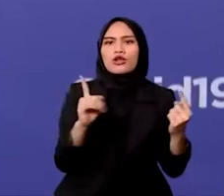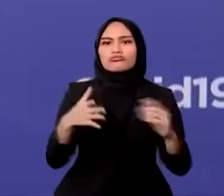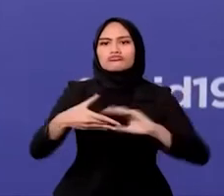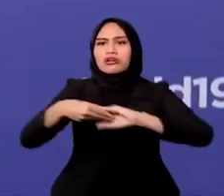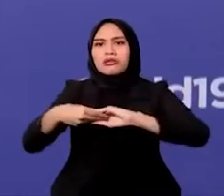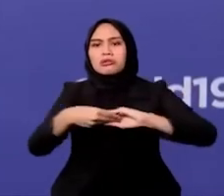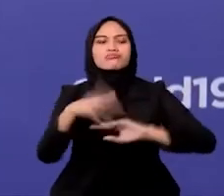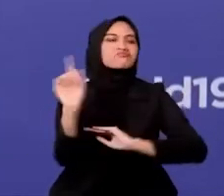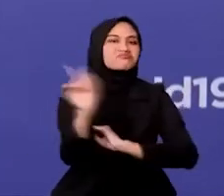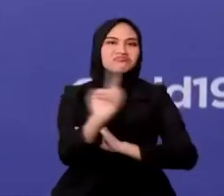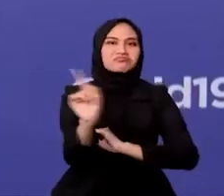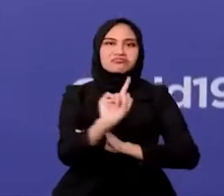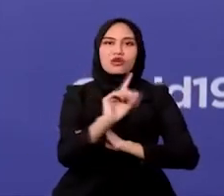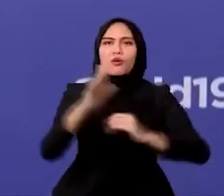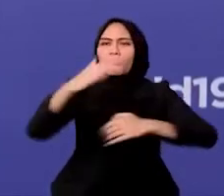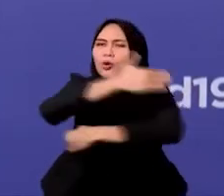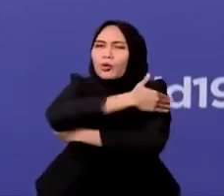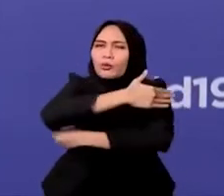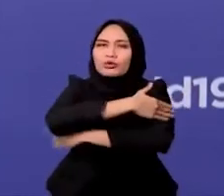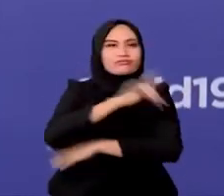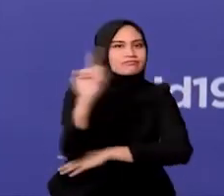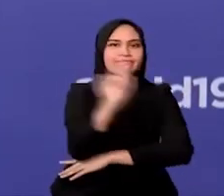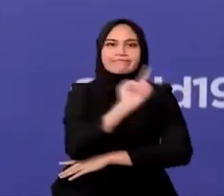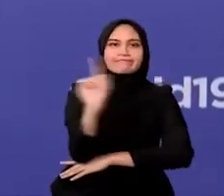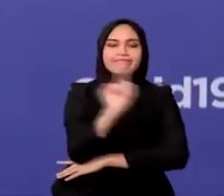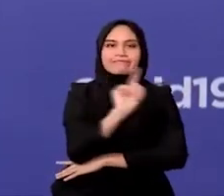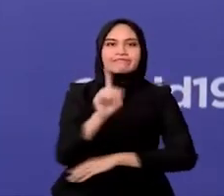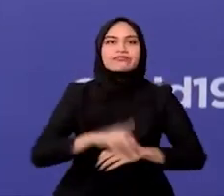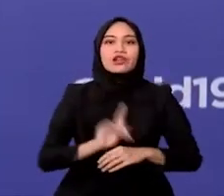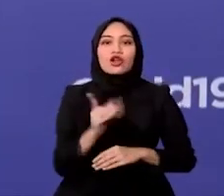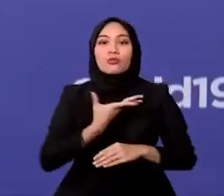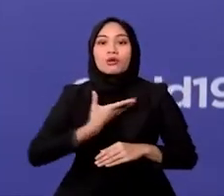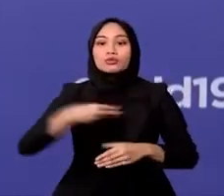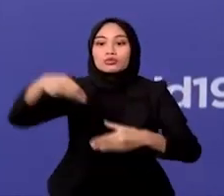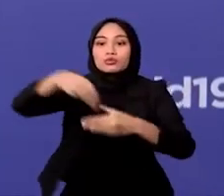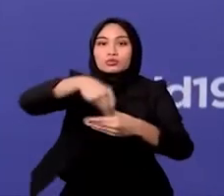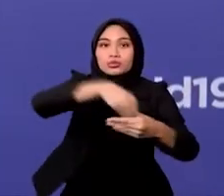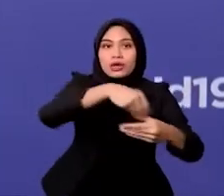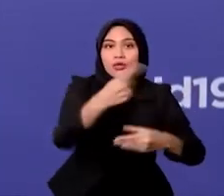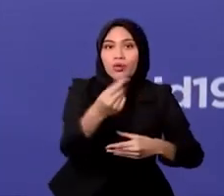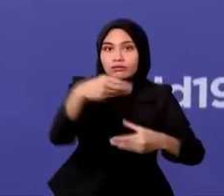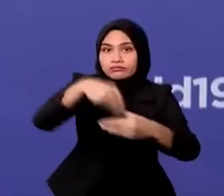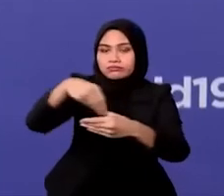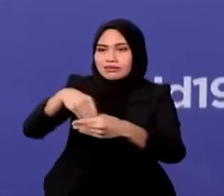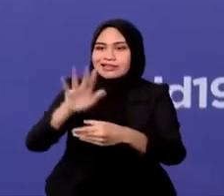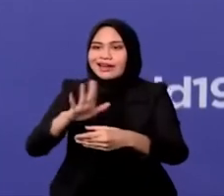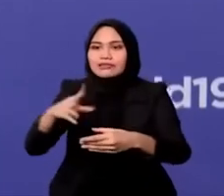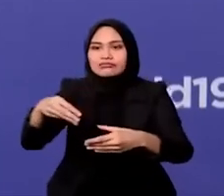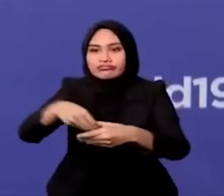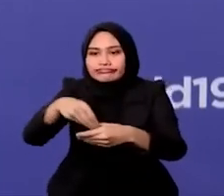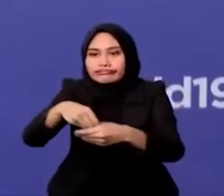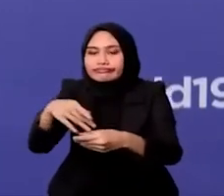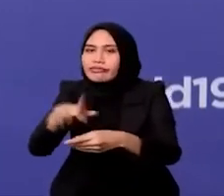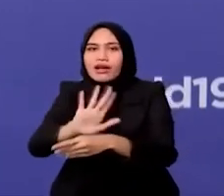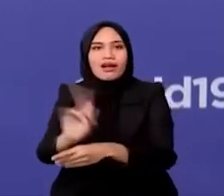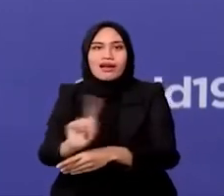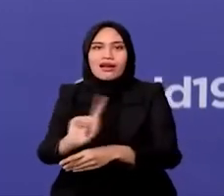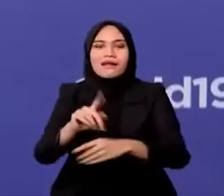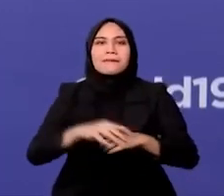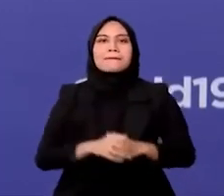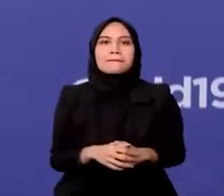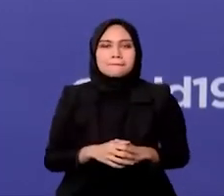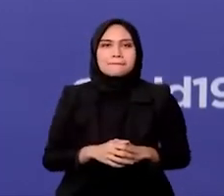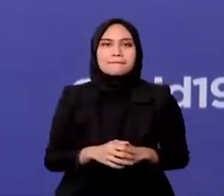berpelukan pengumpulan info@unpam.ac.id dengan kotak sumbangan dan perpendek pelaksanaan